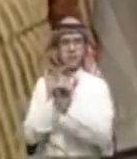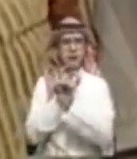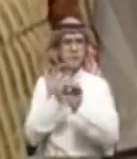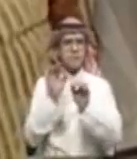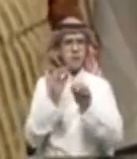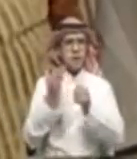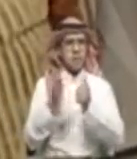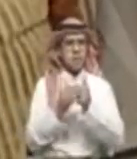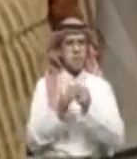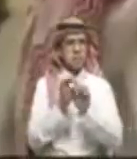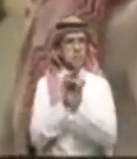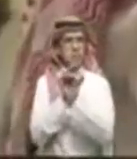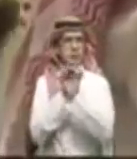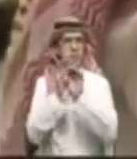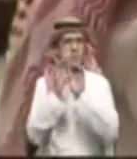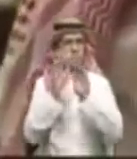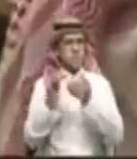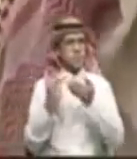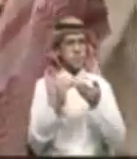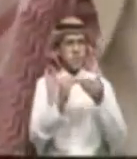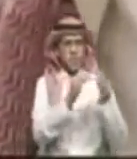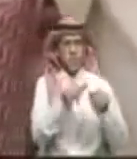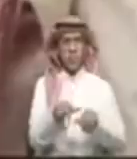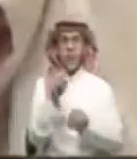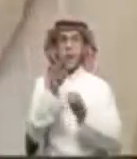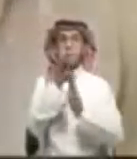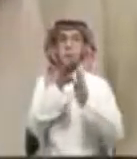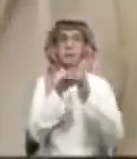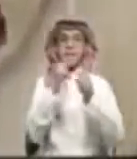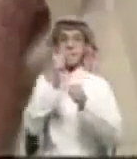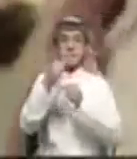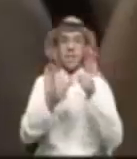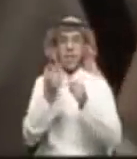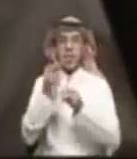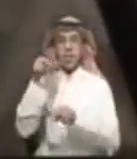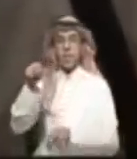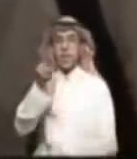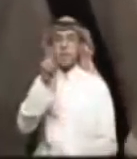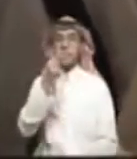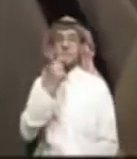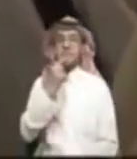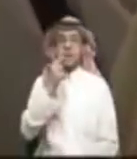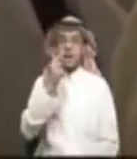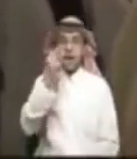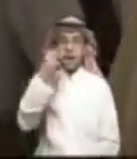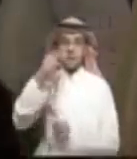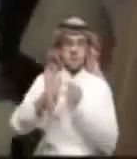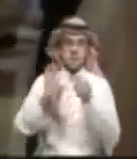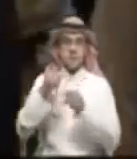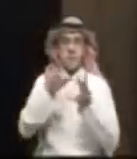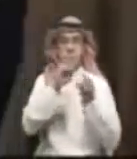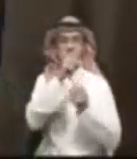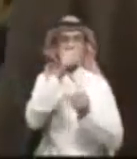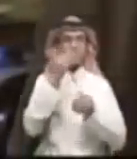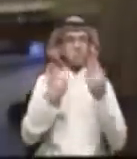بلزم الحجاج والزياده. ياتي هذا البرنامج في عامه 22 لاستضافه ذوي الشهداء